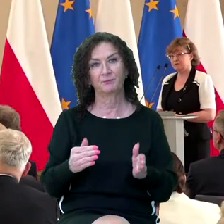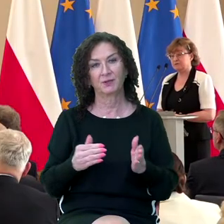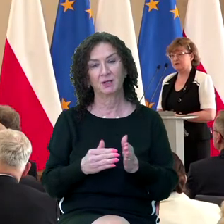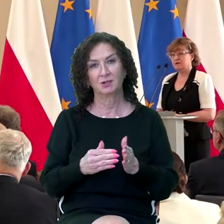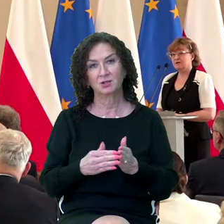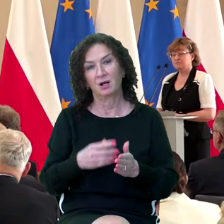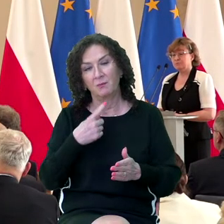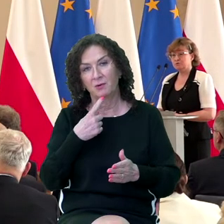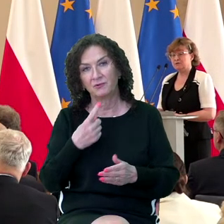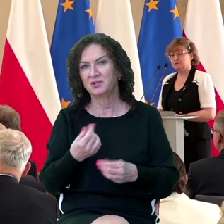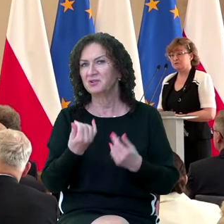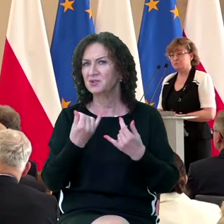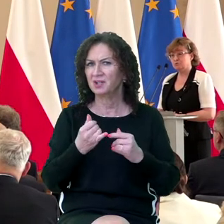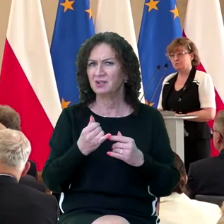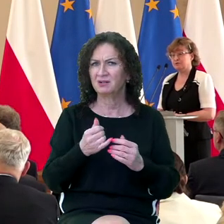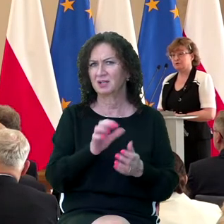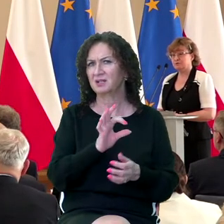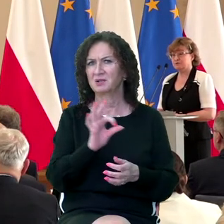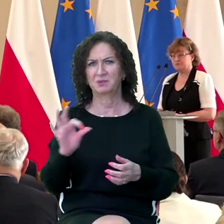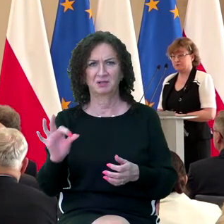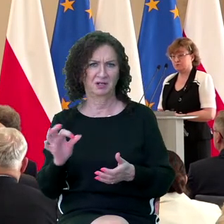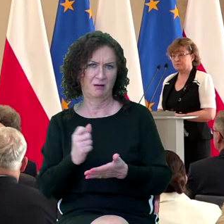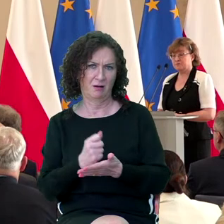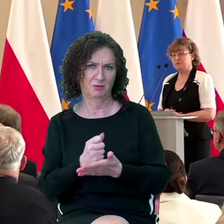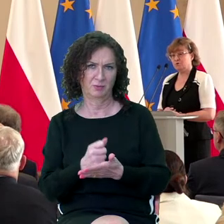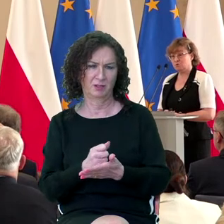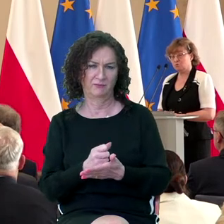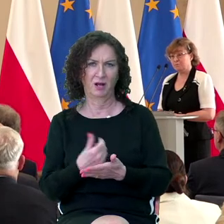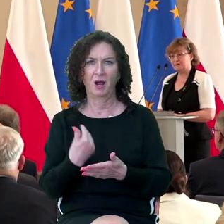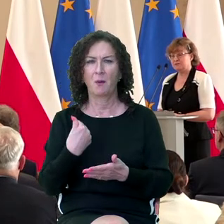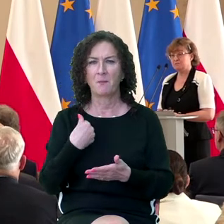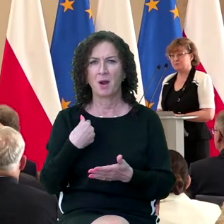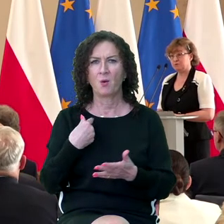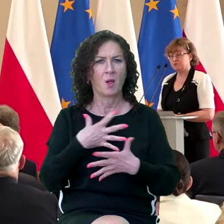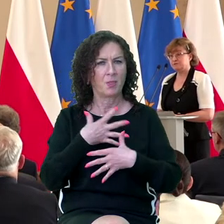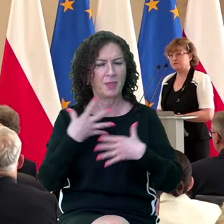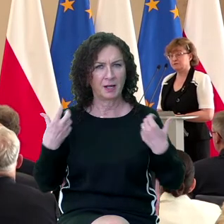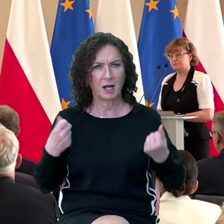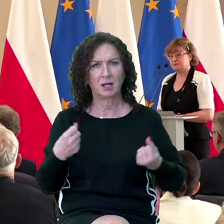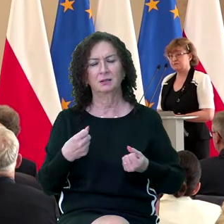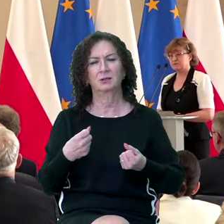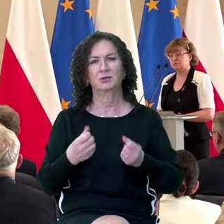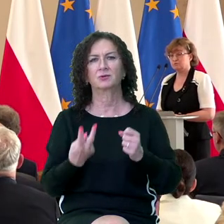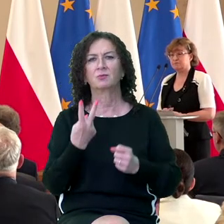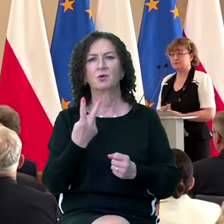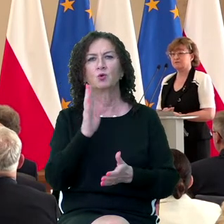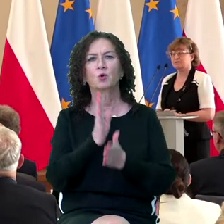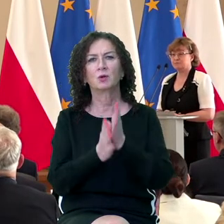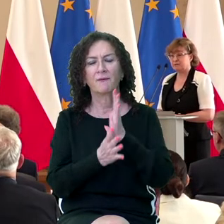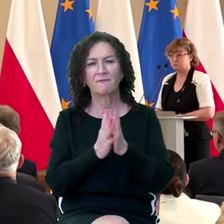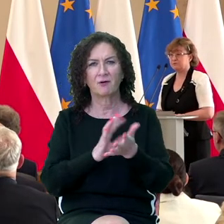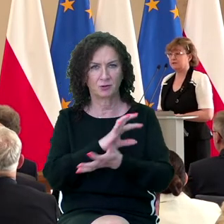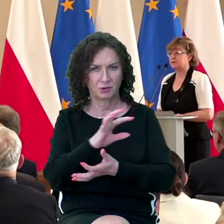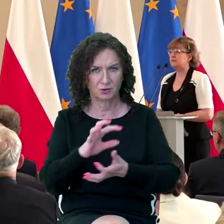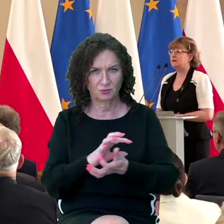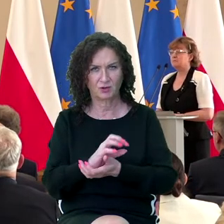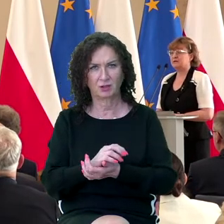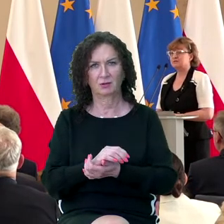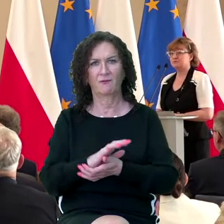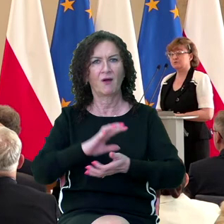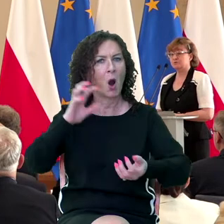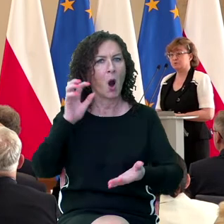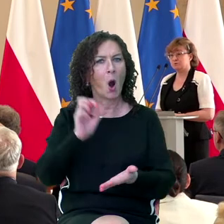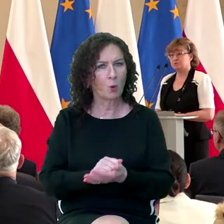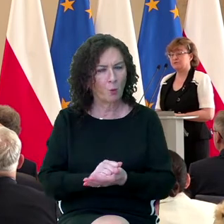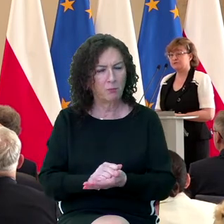ewenement. Mimo tragizmu II wojny światowej, mimo okupacji, mimo wszystkich represji, które wtedy spadły na państwo